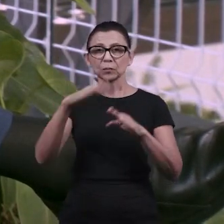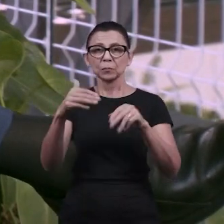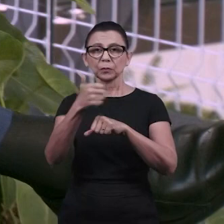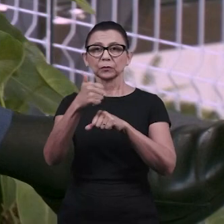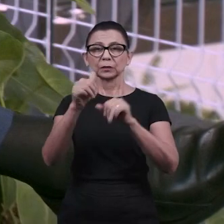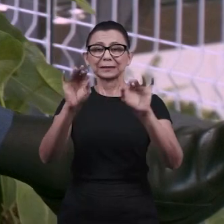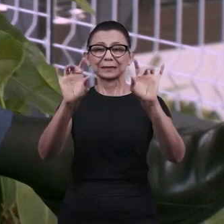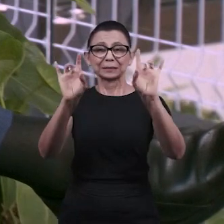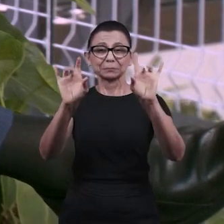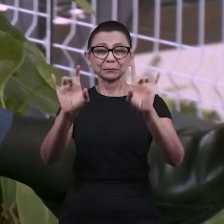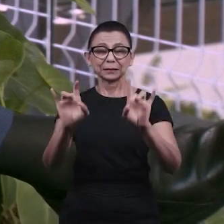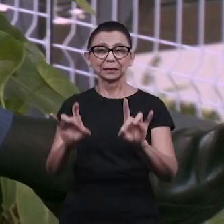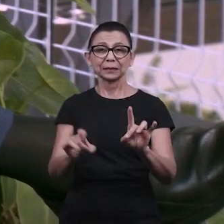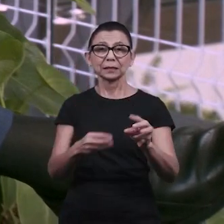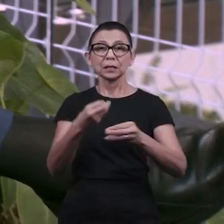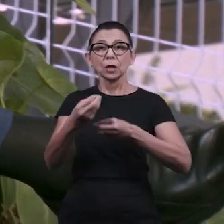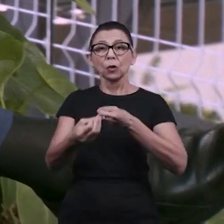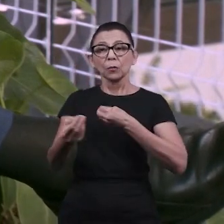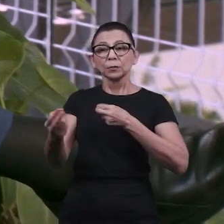ces personnes-là dans